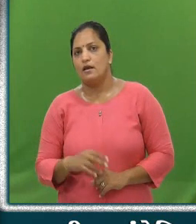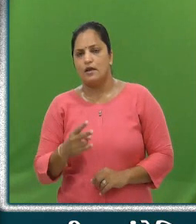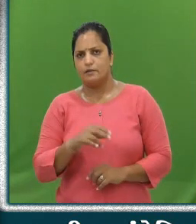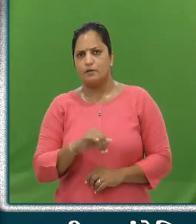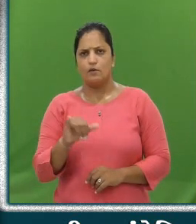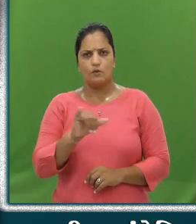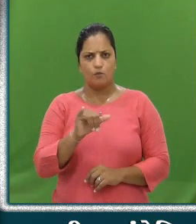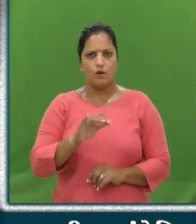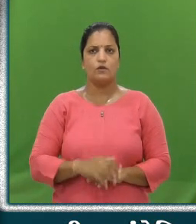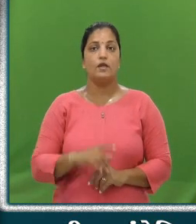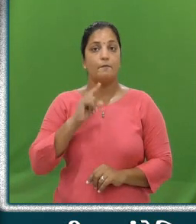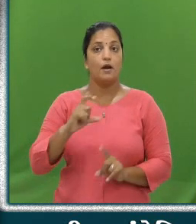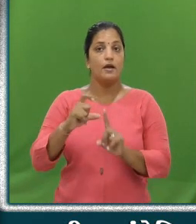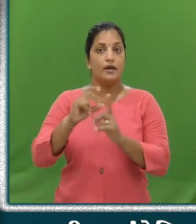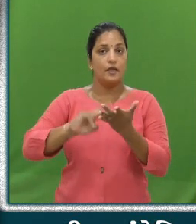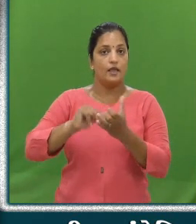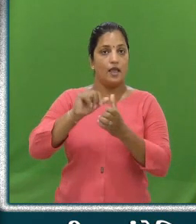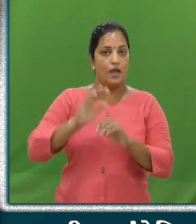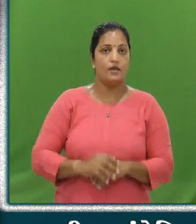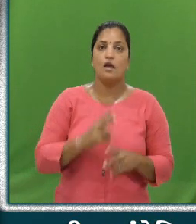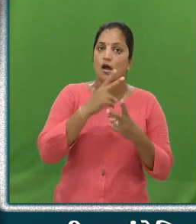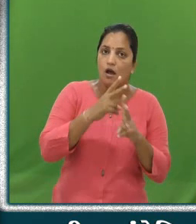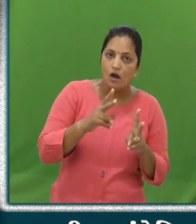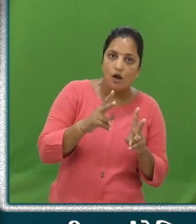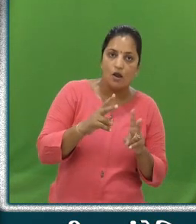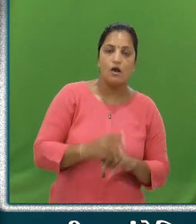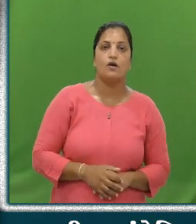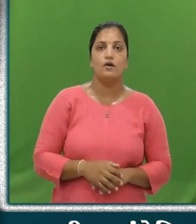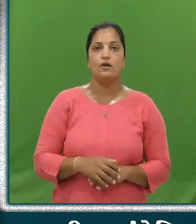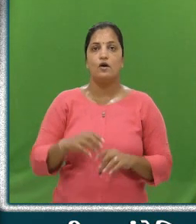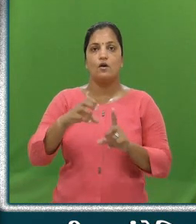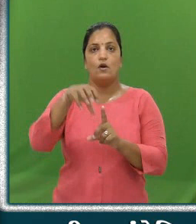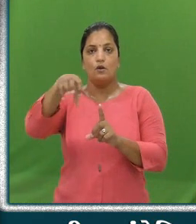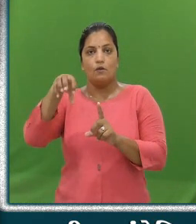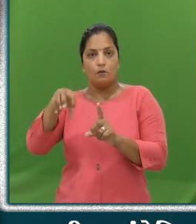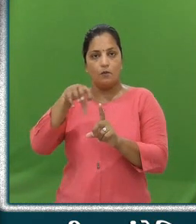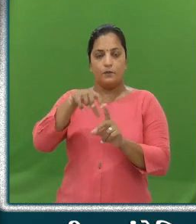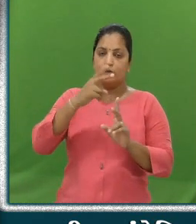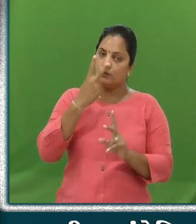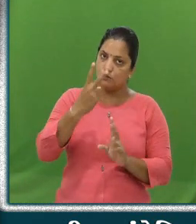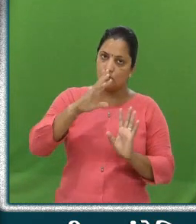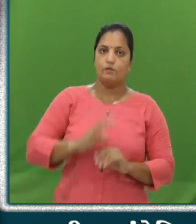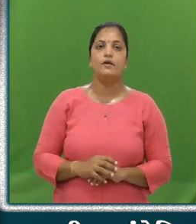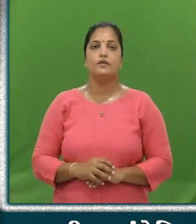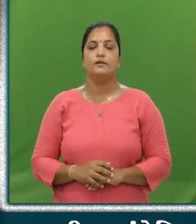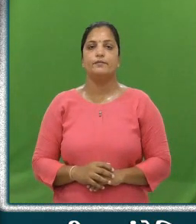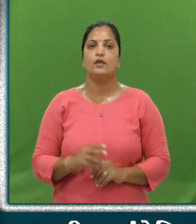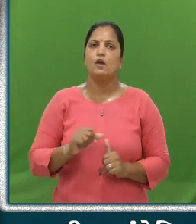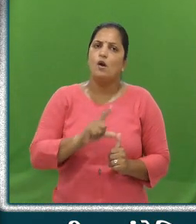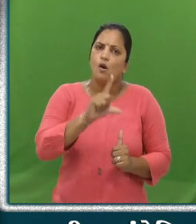નથી પરંતુ જે કહેવામાં આવે છે અલગ અલગ જે કહેવામાં આવે છે શૃંખલા રૂપે જોવા મળતા હોય